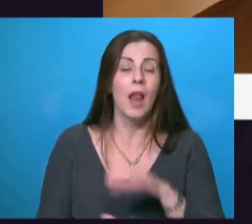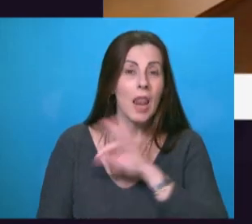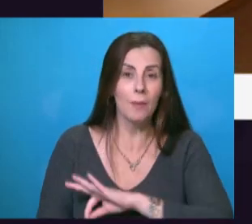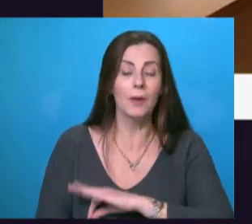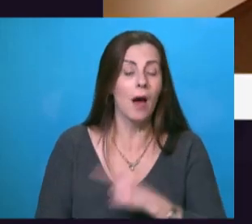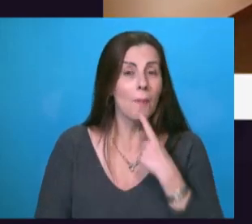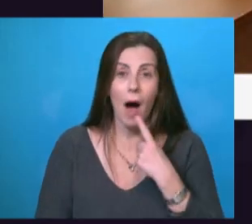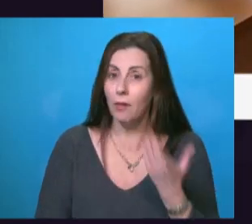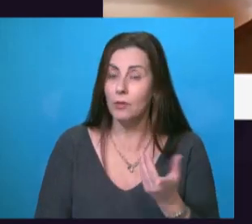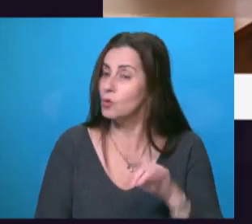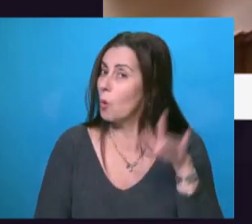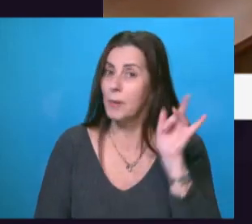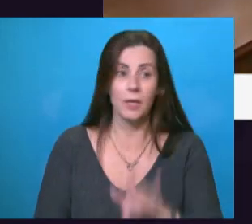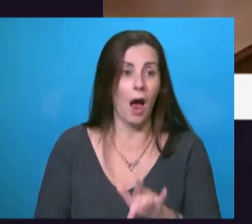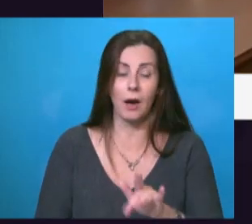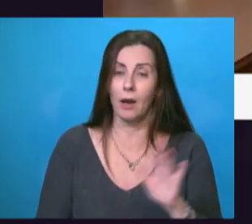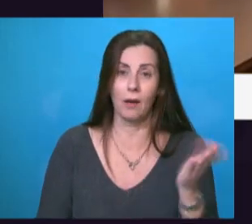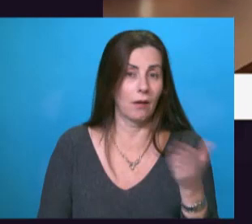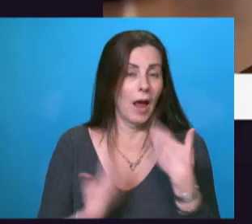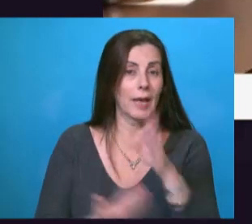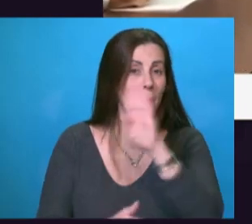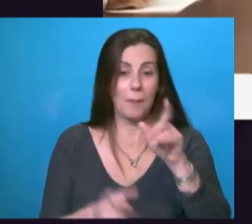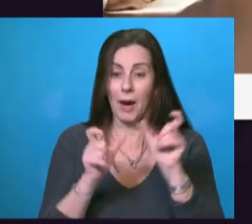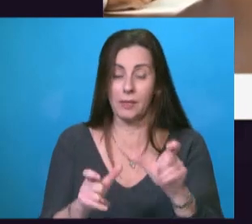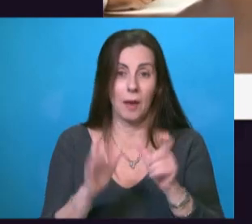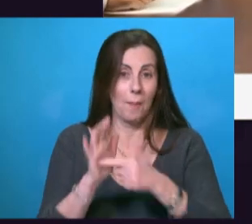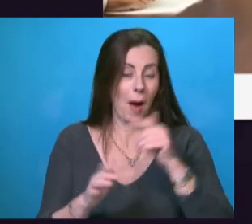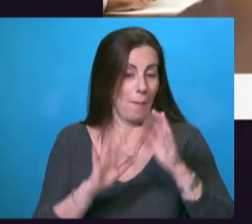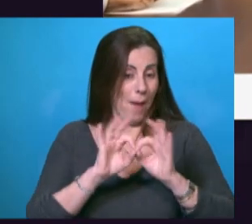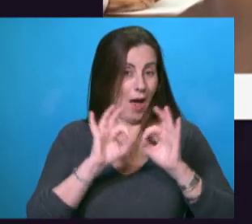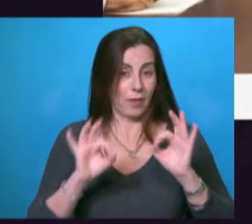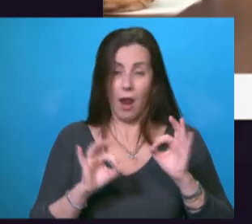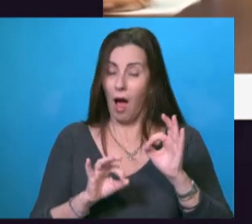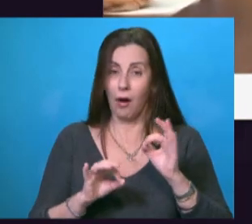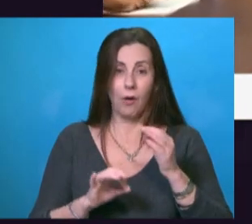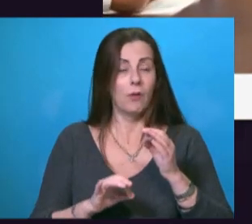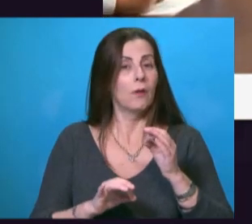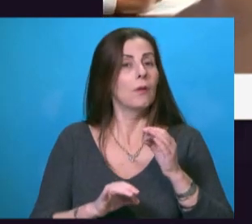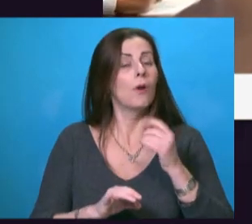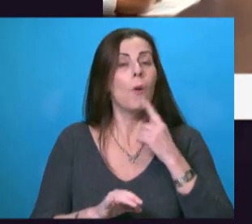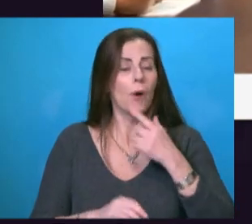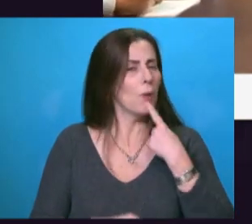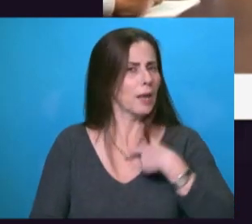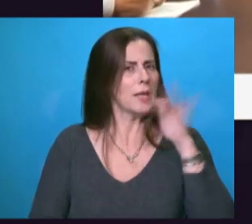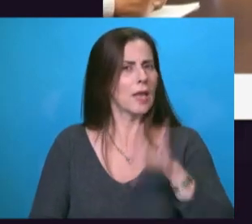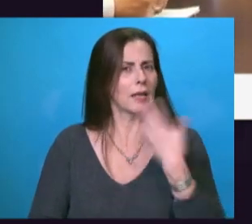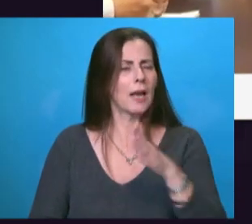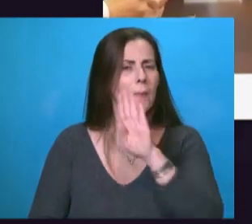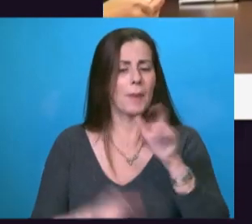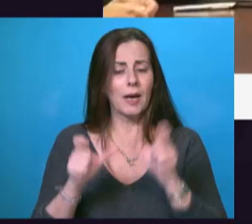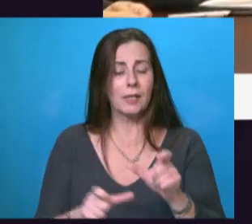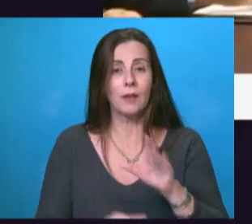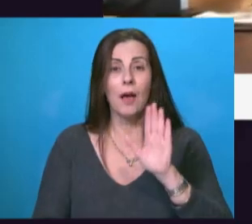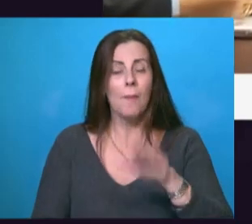שהוא התנגד לחסינות בכנסת. בפעם הראשונה הוא אומר באופן מפורש שאני מתכוון להתנגד לדבר הזה. ודבר שני, ואולי אפילו